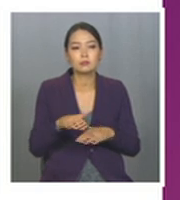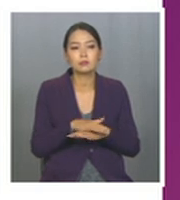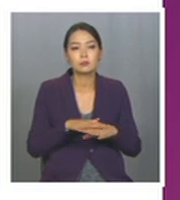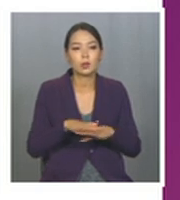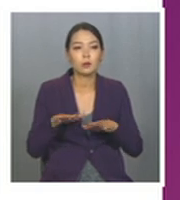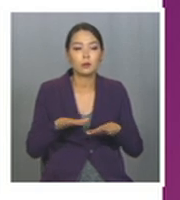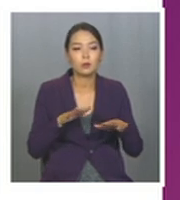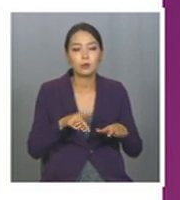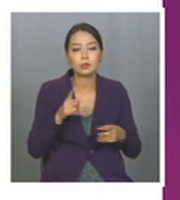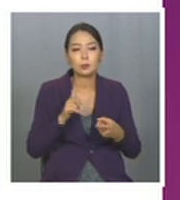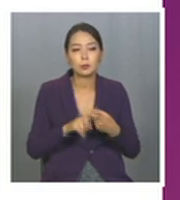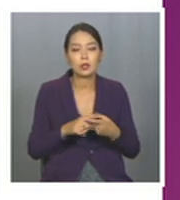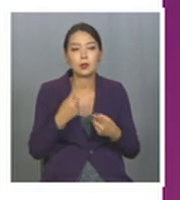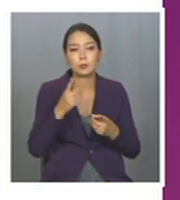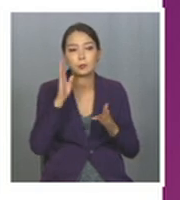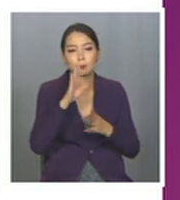белгілі бір ауданда